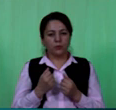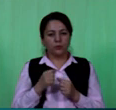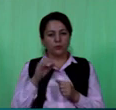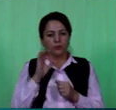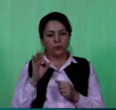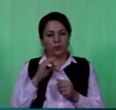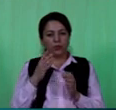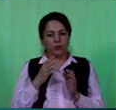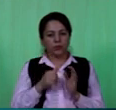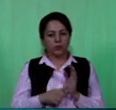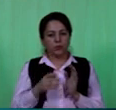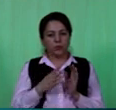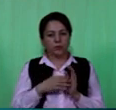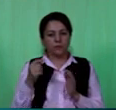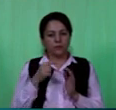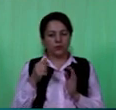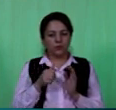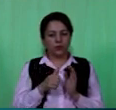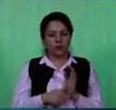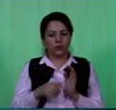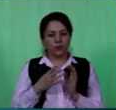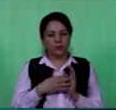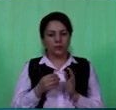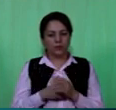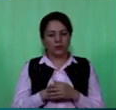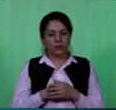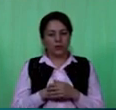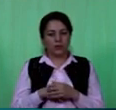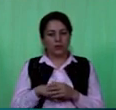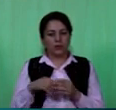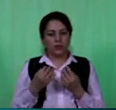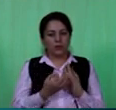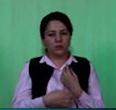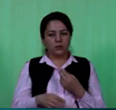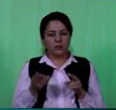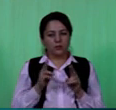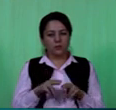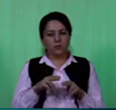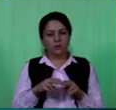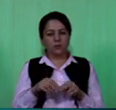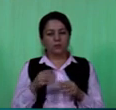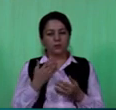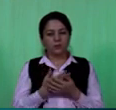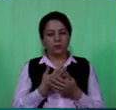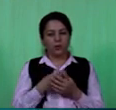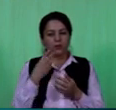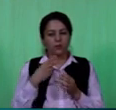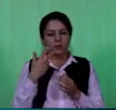69 вычесть 60 ведь и осталось решить последний пример